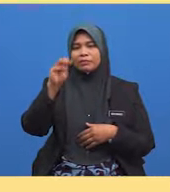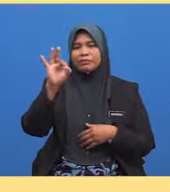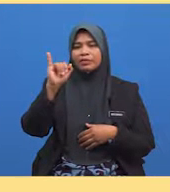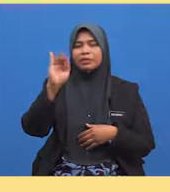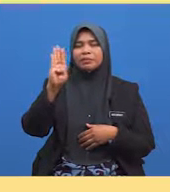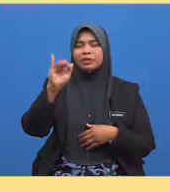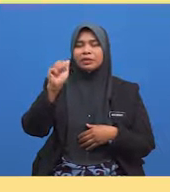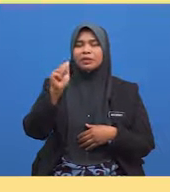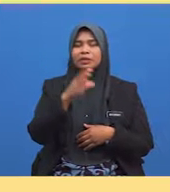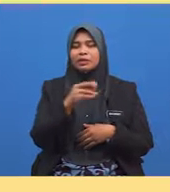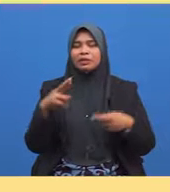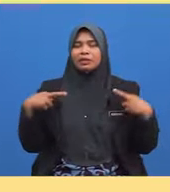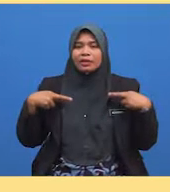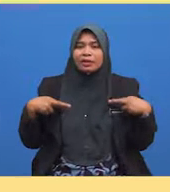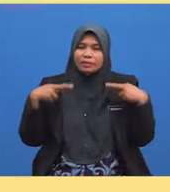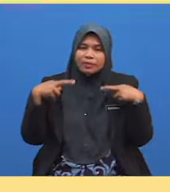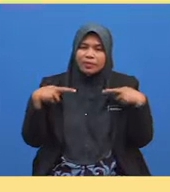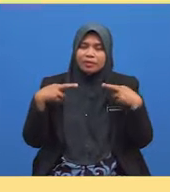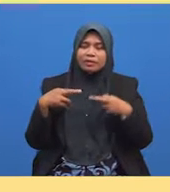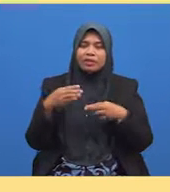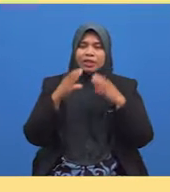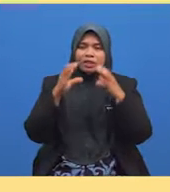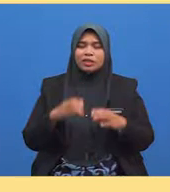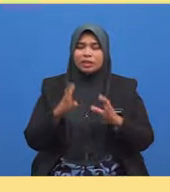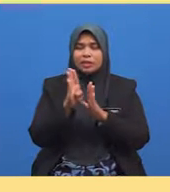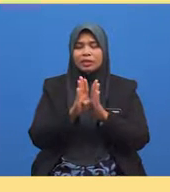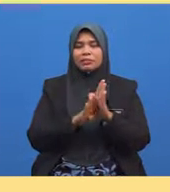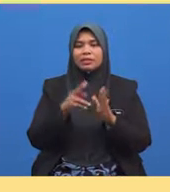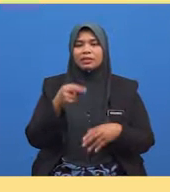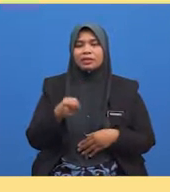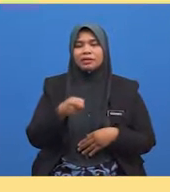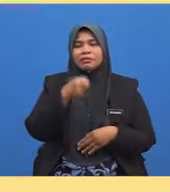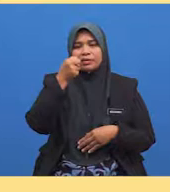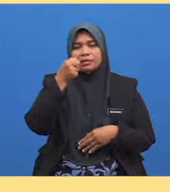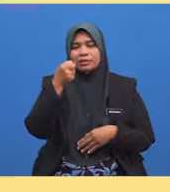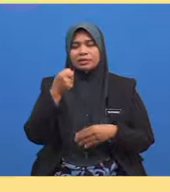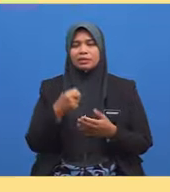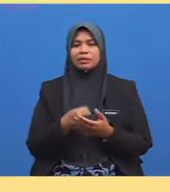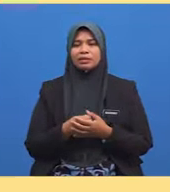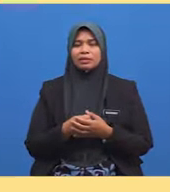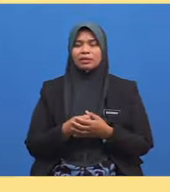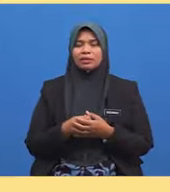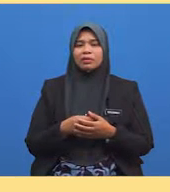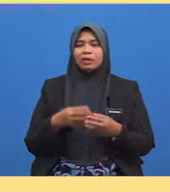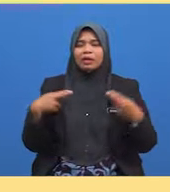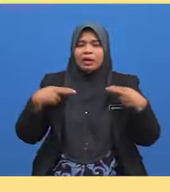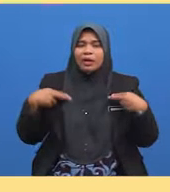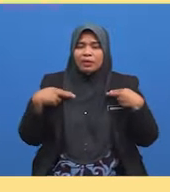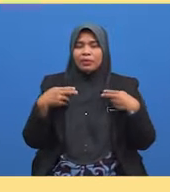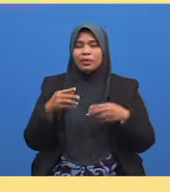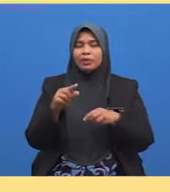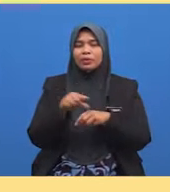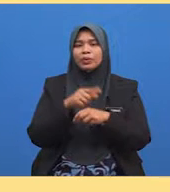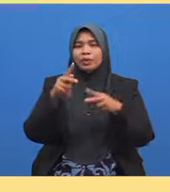amfibia dan kumpulan reptilia. Untuk cara bernafas, kita dapat melihat kebanyakan haiwan